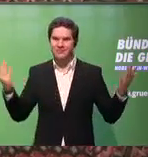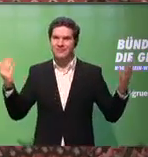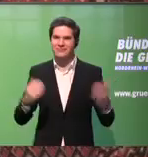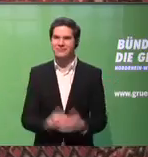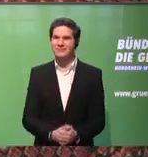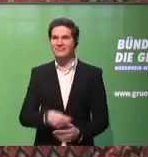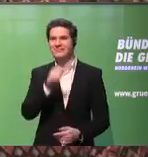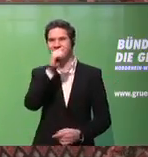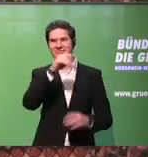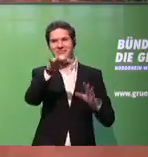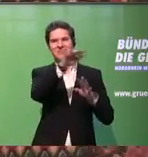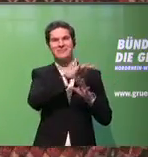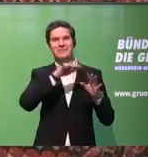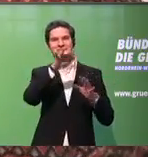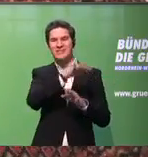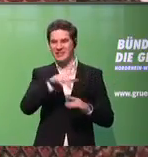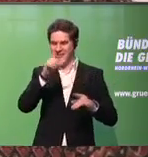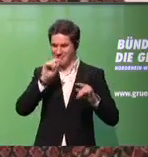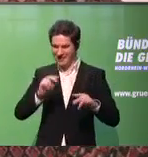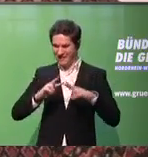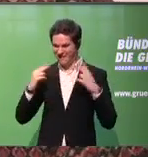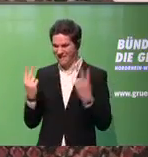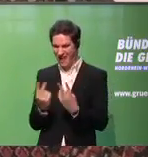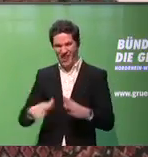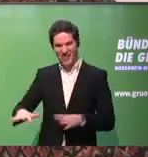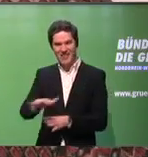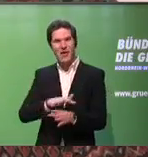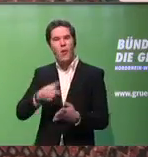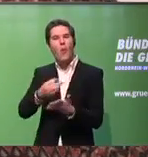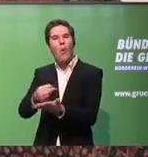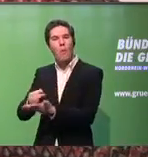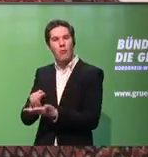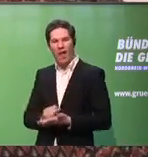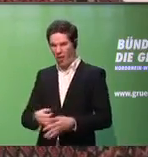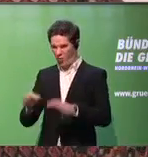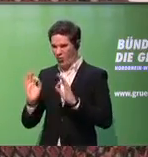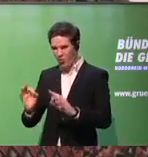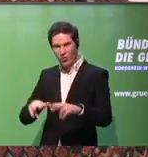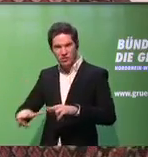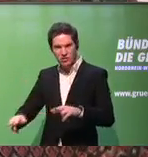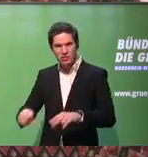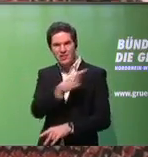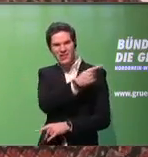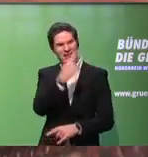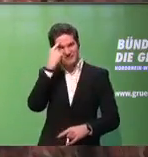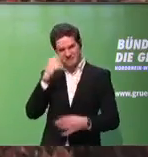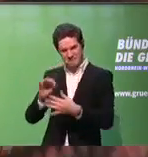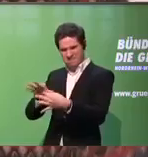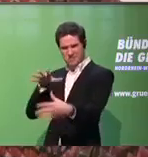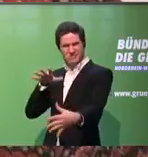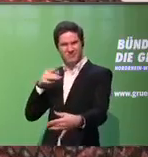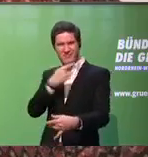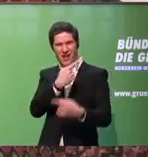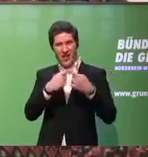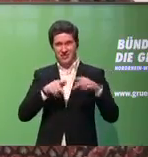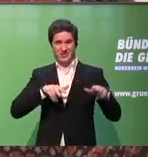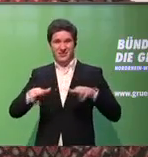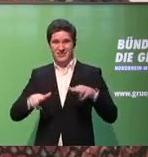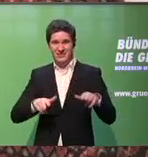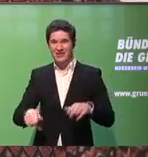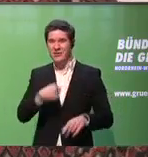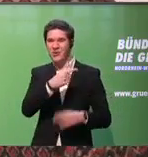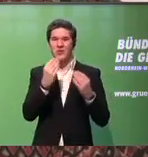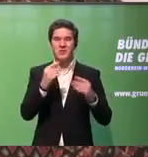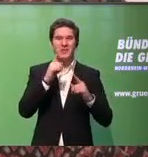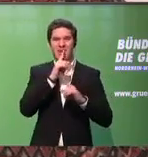die da alles, was auf der kommunalen Ebene sehr viel besser geregelt werden könnte und gedacht werden kann, diese furchtbaren